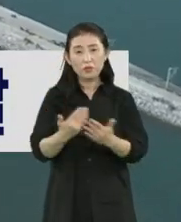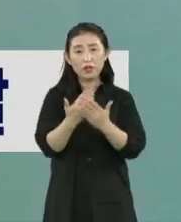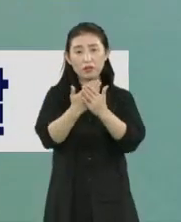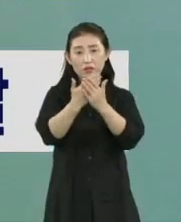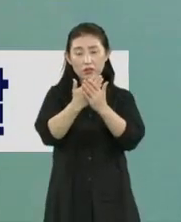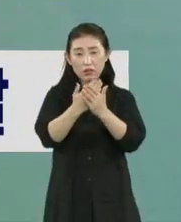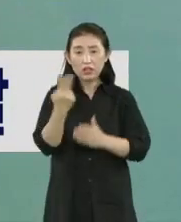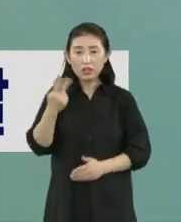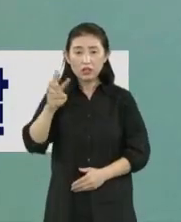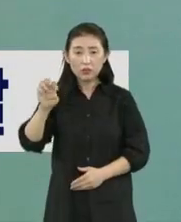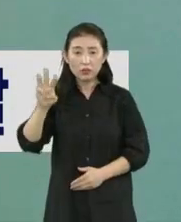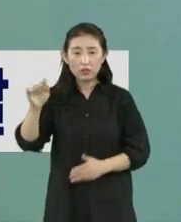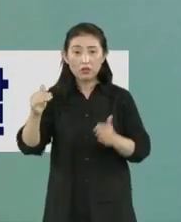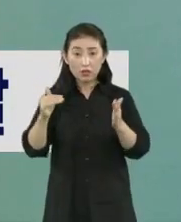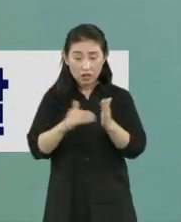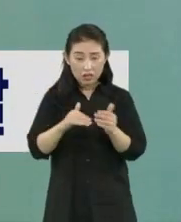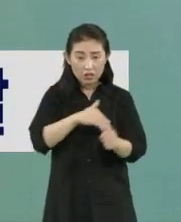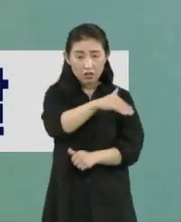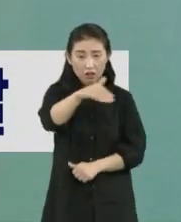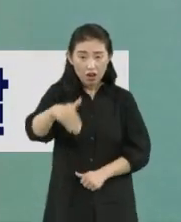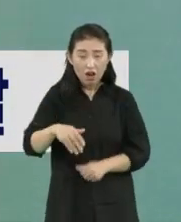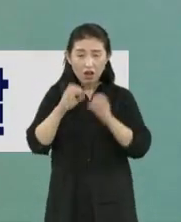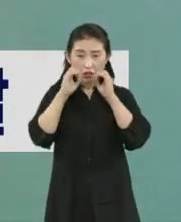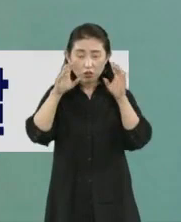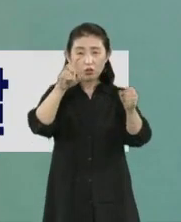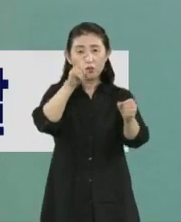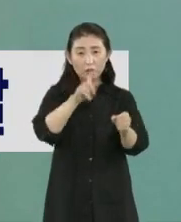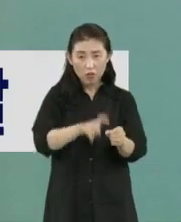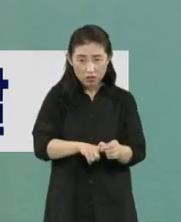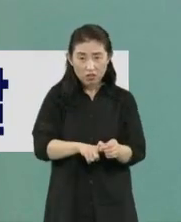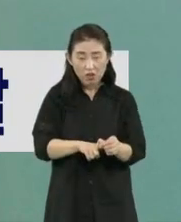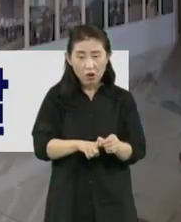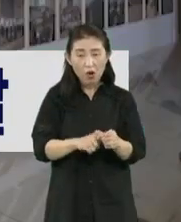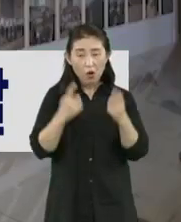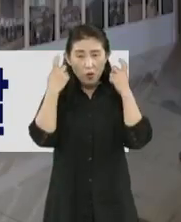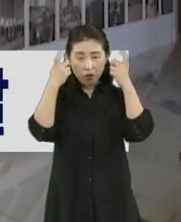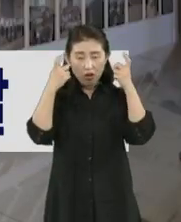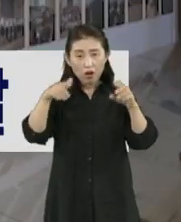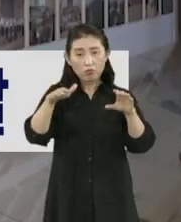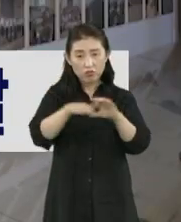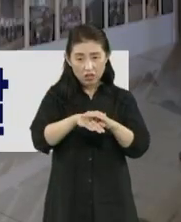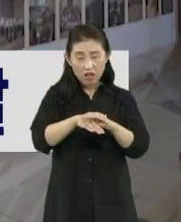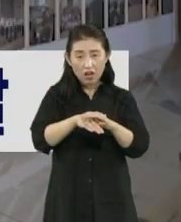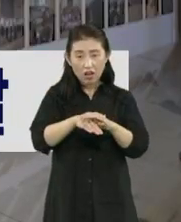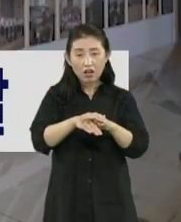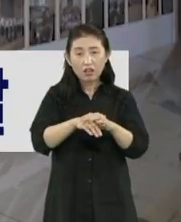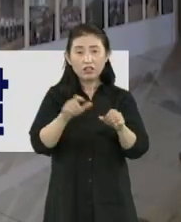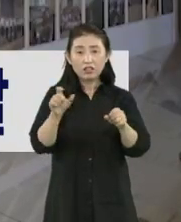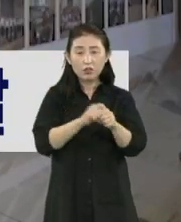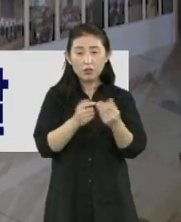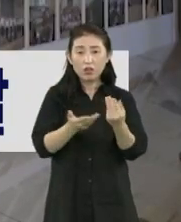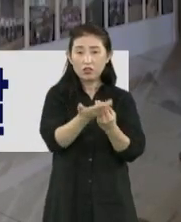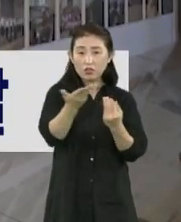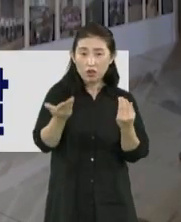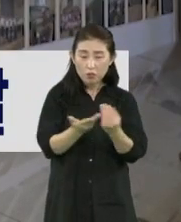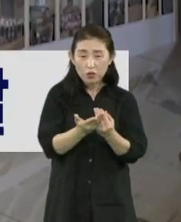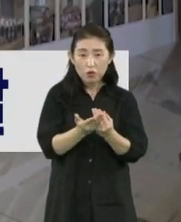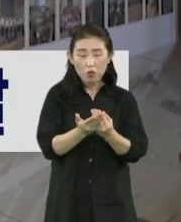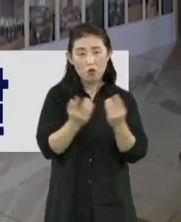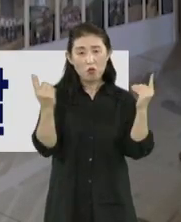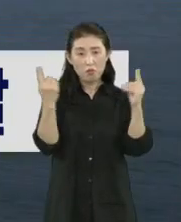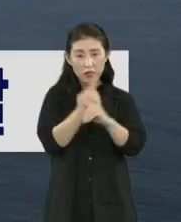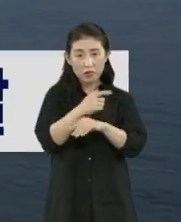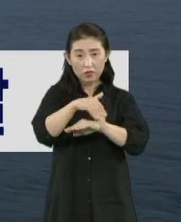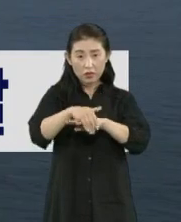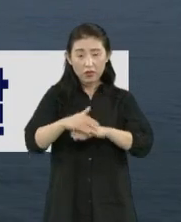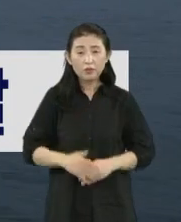보령시는 2023년까지 고대도를 선교를 테마로 하는 해양관광문화특화섬, 일명 미션 아일랜드로 개발할